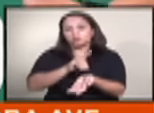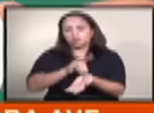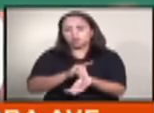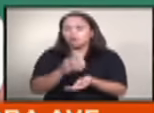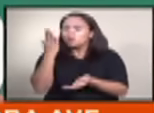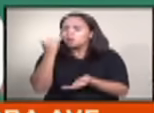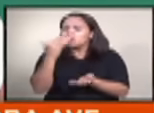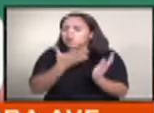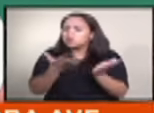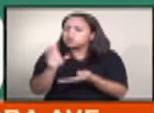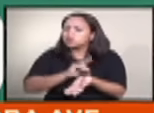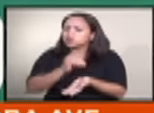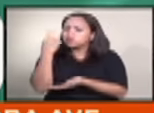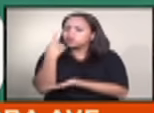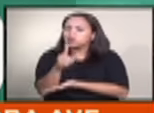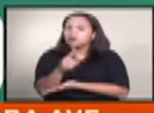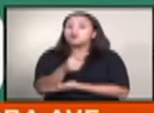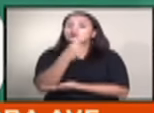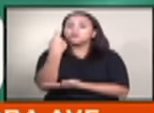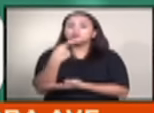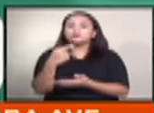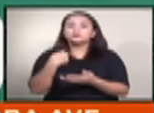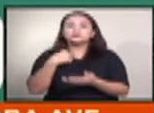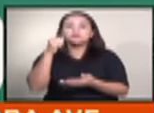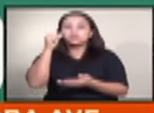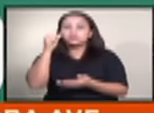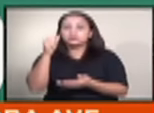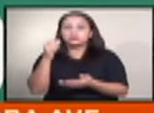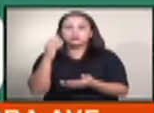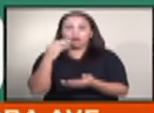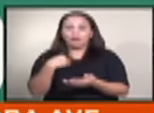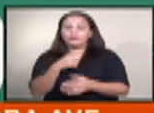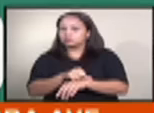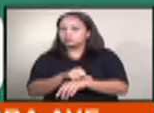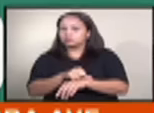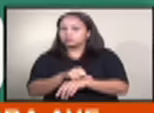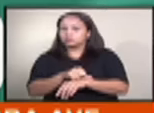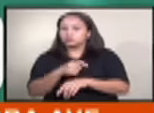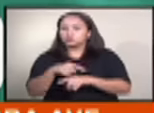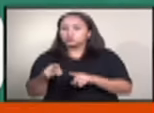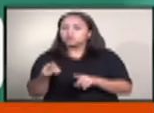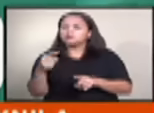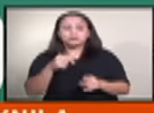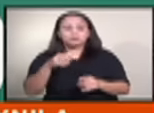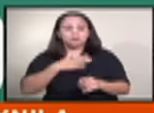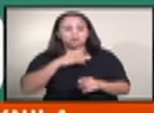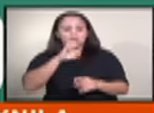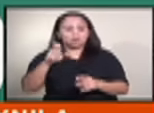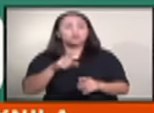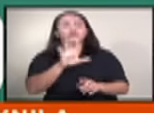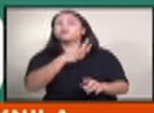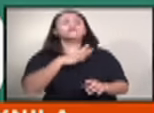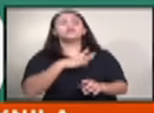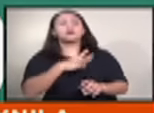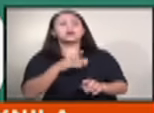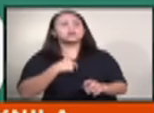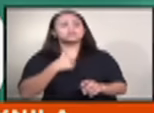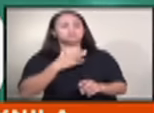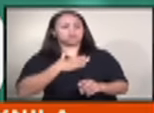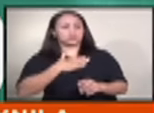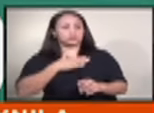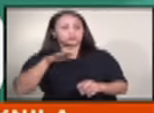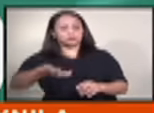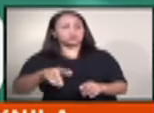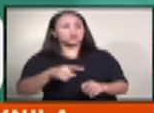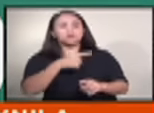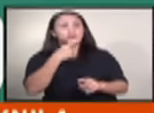ibabalik sa pedya? May problema? Nagkaroon po ng sugat dito. Okay. Ano pong sabi niya? Okay na daw po yung anak ko. Hindi na daw po niya ibibigay sa